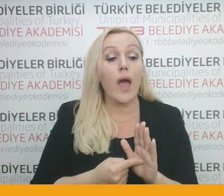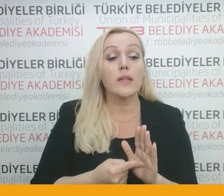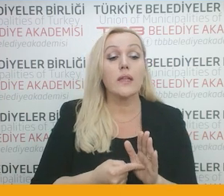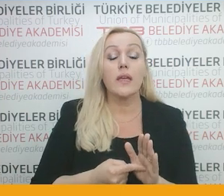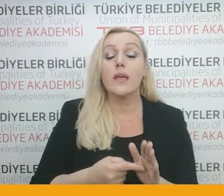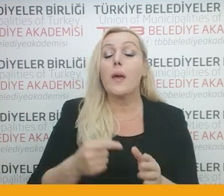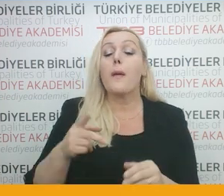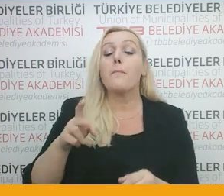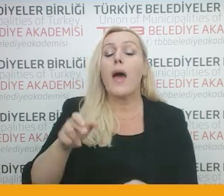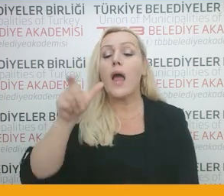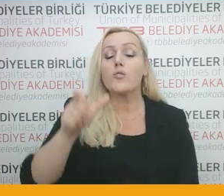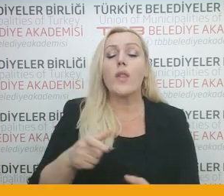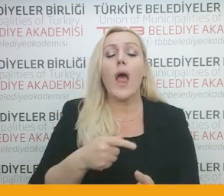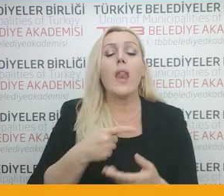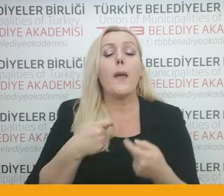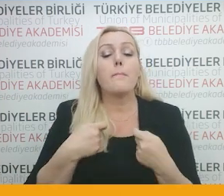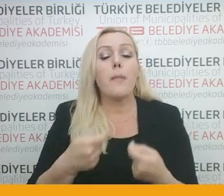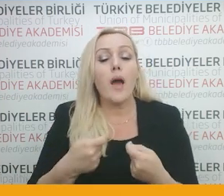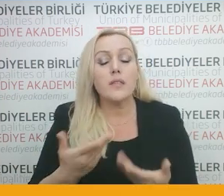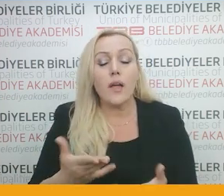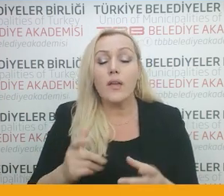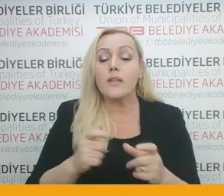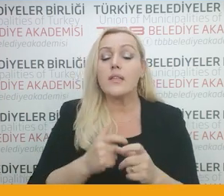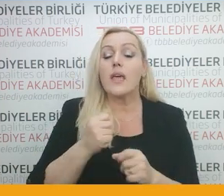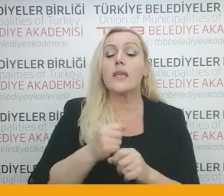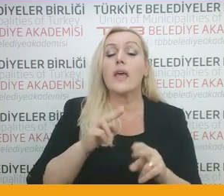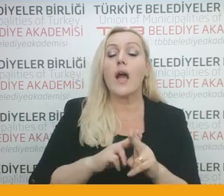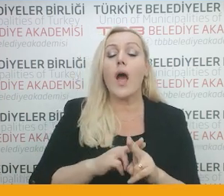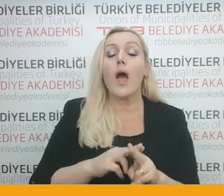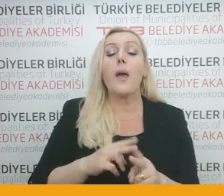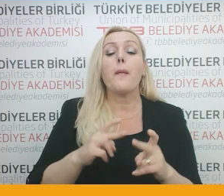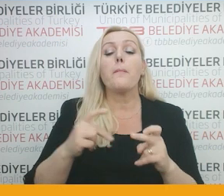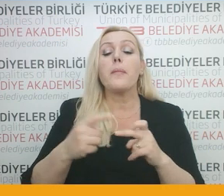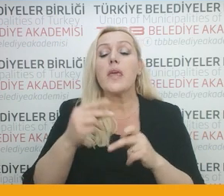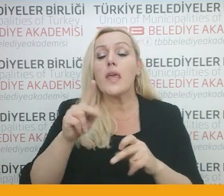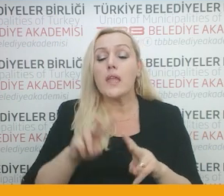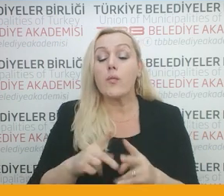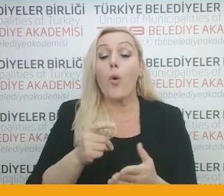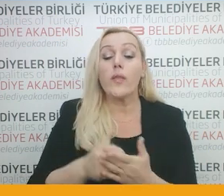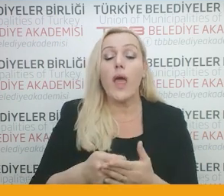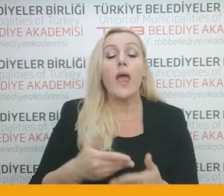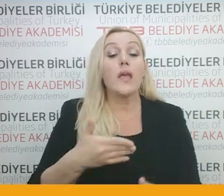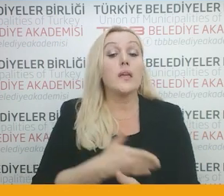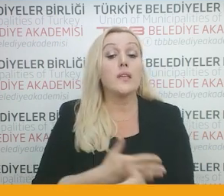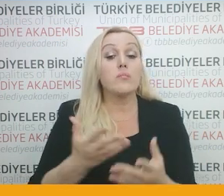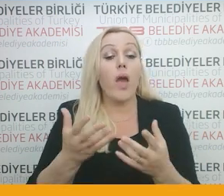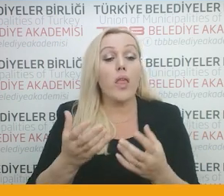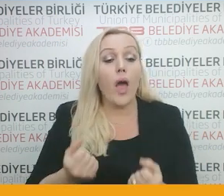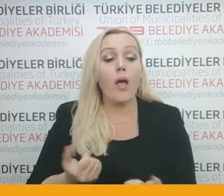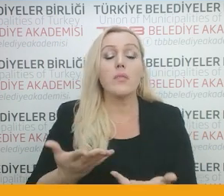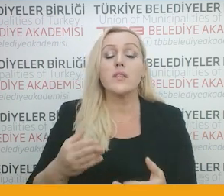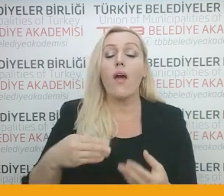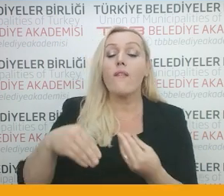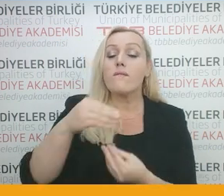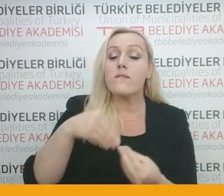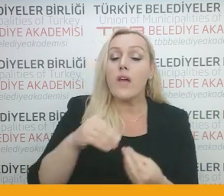kastımız personel giderleri, sosyal güvenlik kurumlarına devlet prim giderleri, mal ve hizmet alım giderleri, faiz giderleri, cari transferler,